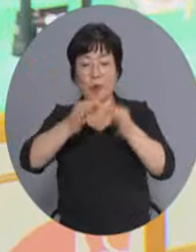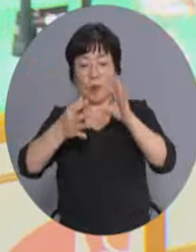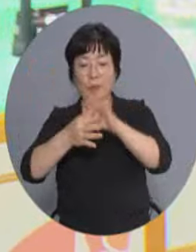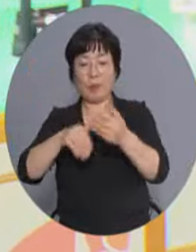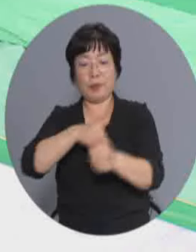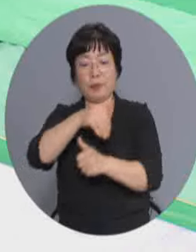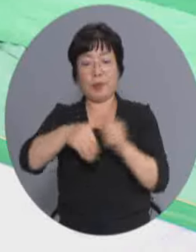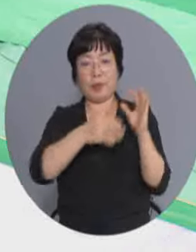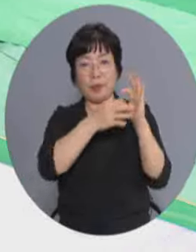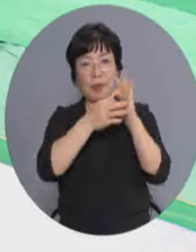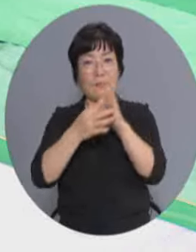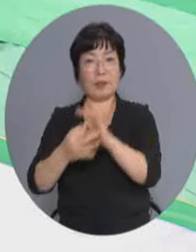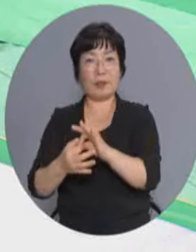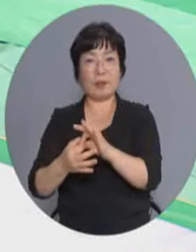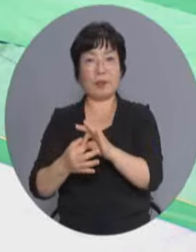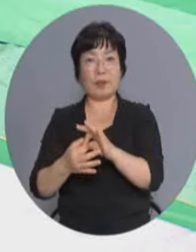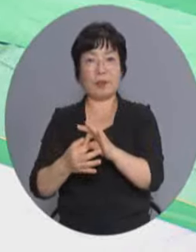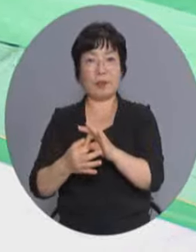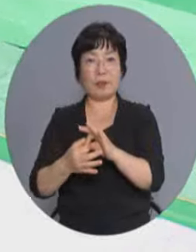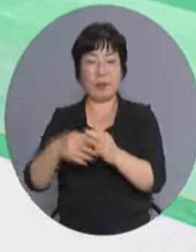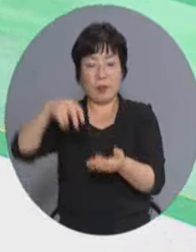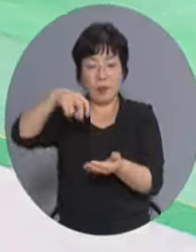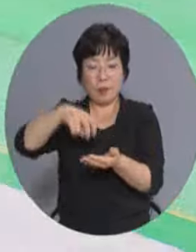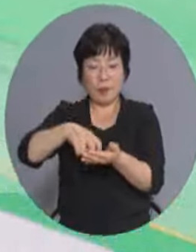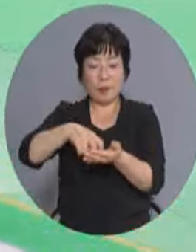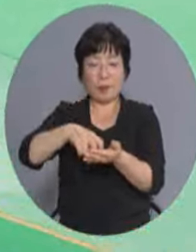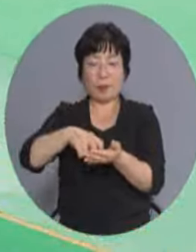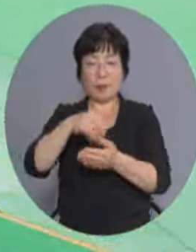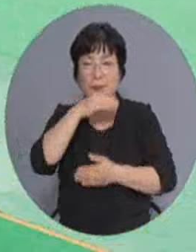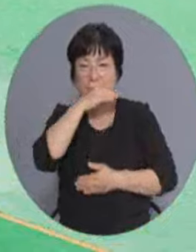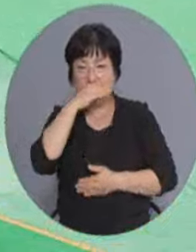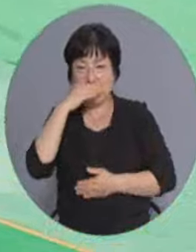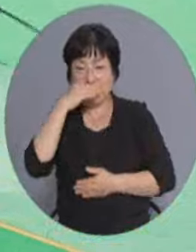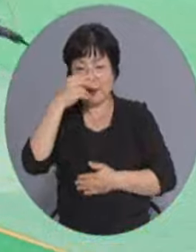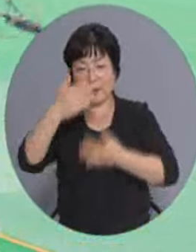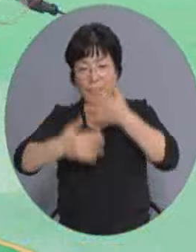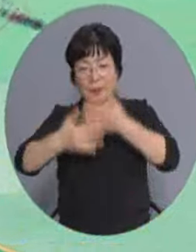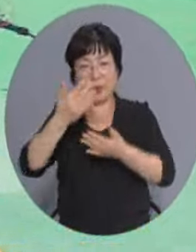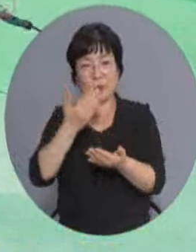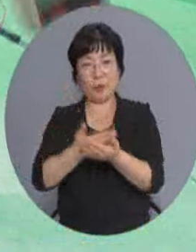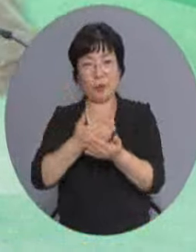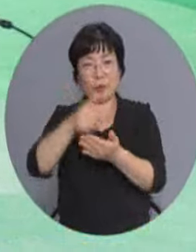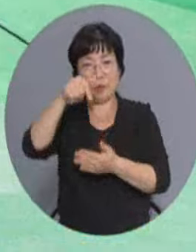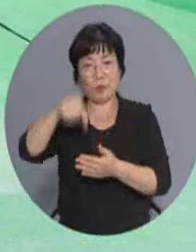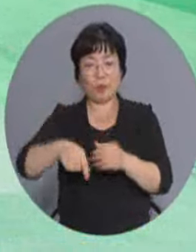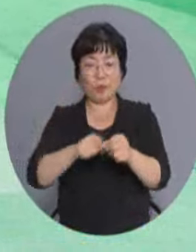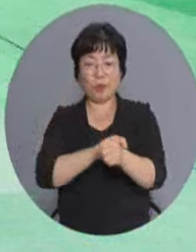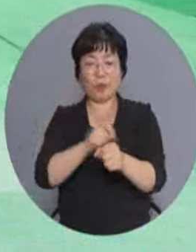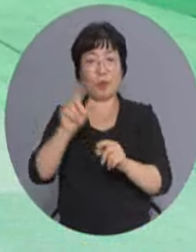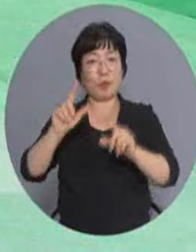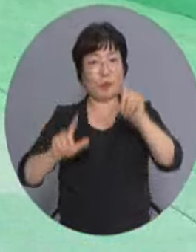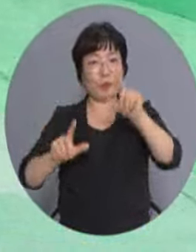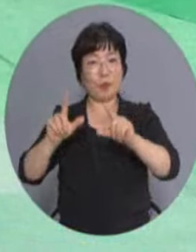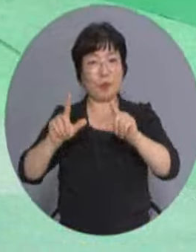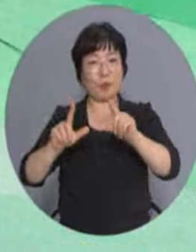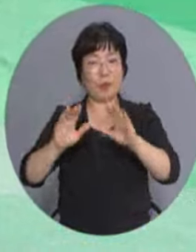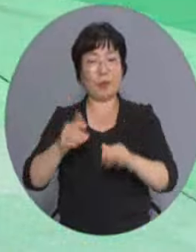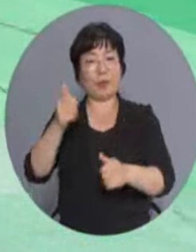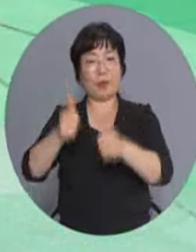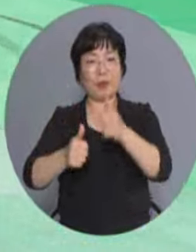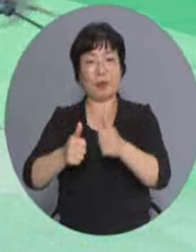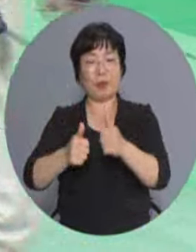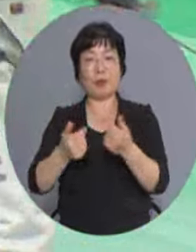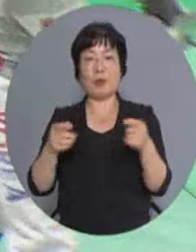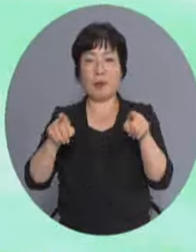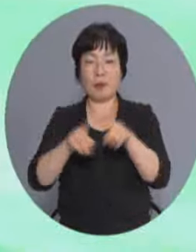이어가고 있습니다. 무릎 꿇고 공손하게 비디오 판독을 요청하는 구본길 선수 특유의 모습은 이번 대회에도